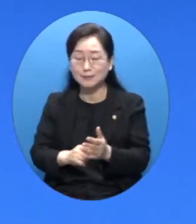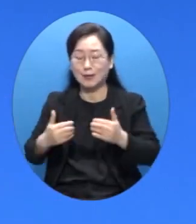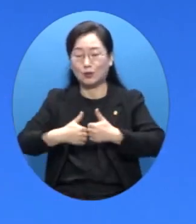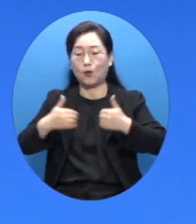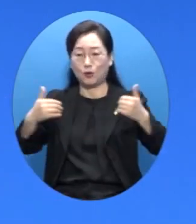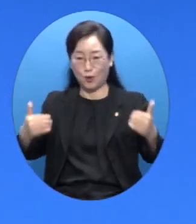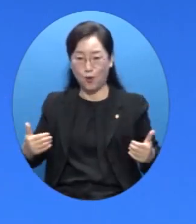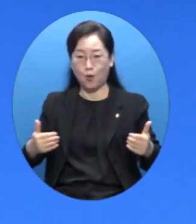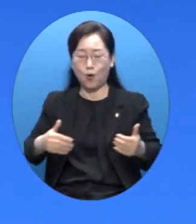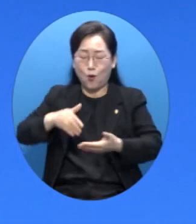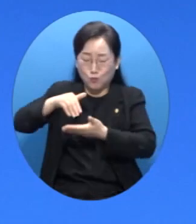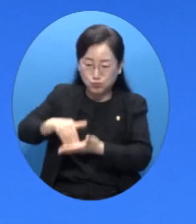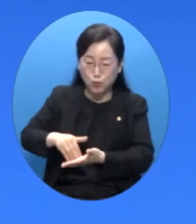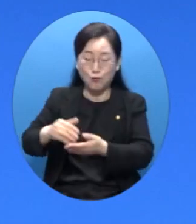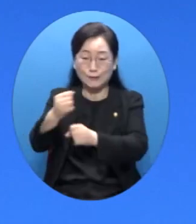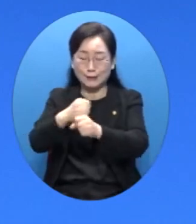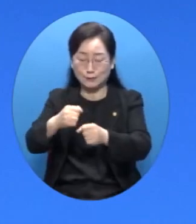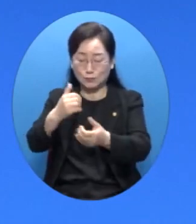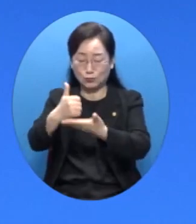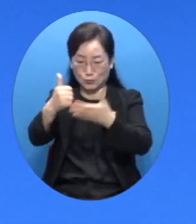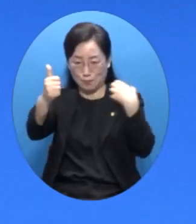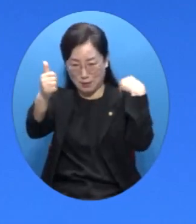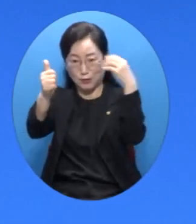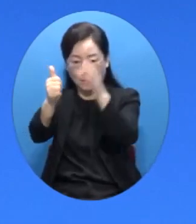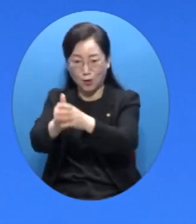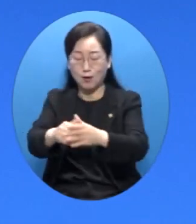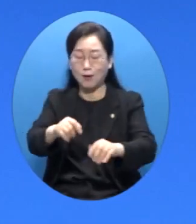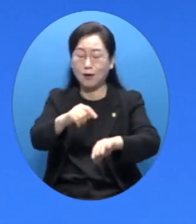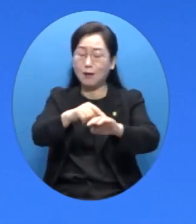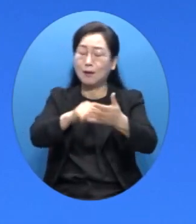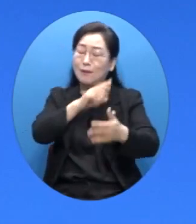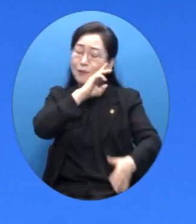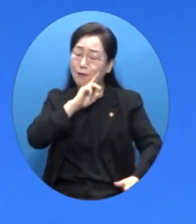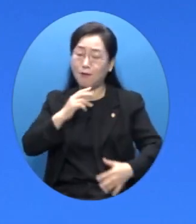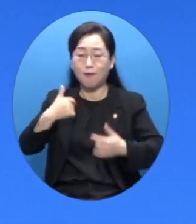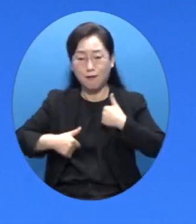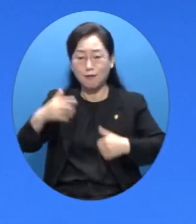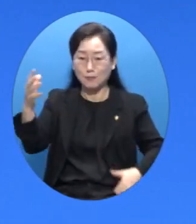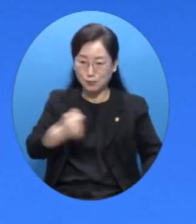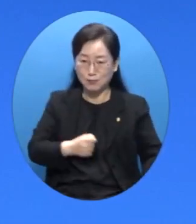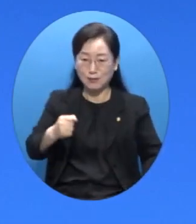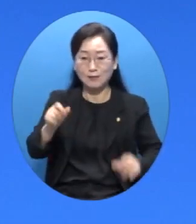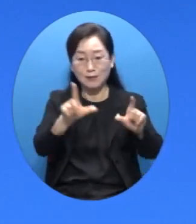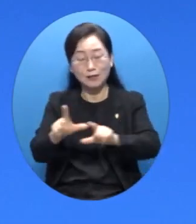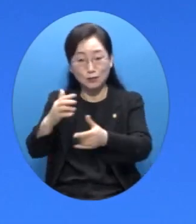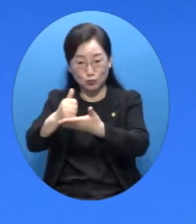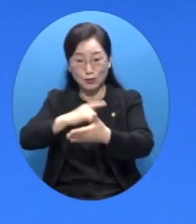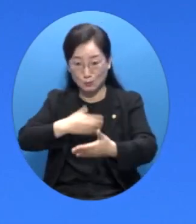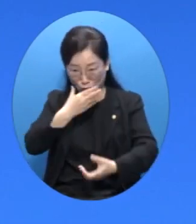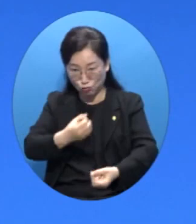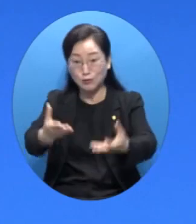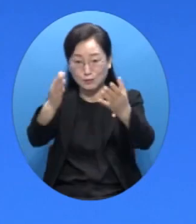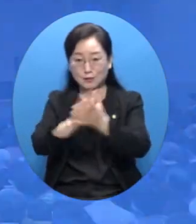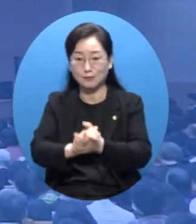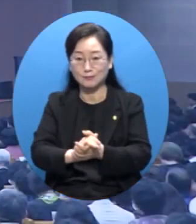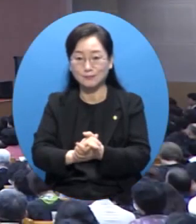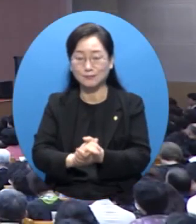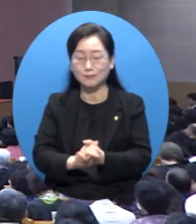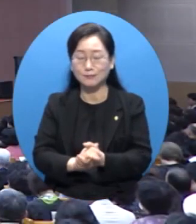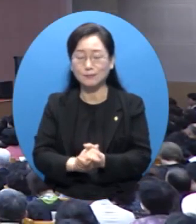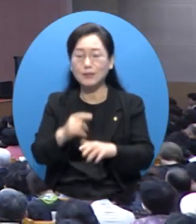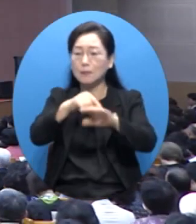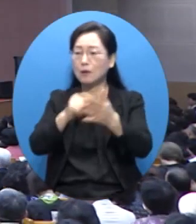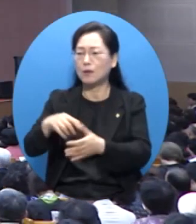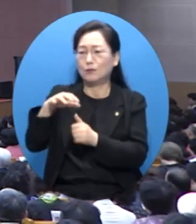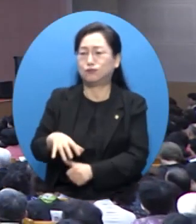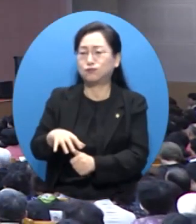열고 모든 무거운 짐 내려놓고 평안한 마음을 갖고 기쁘고 감사하며 살아가는 여러분 모두 되기를 주님으로 축원합니다. 마음에